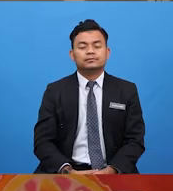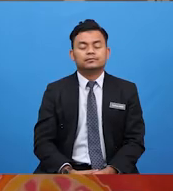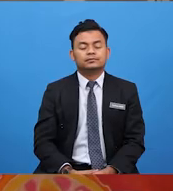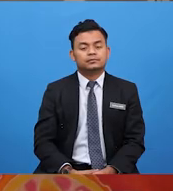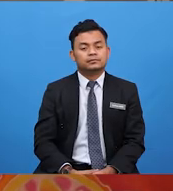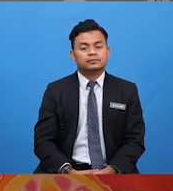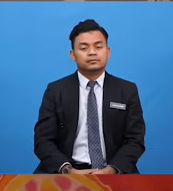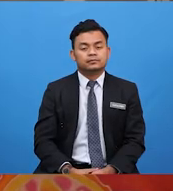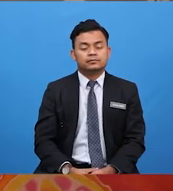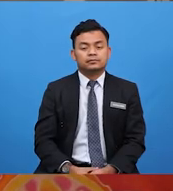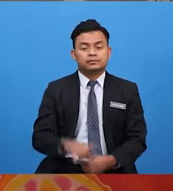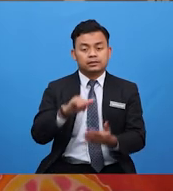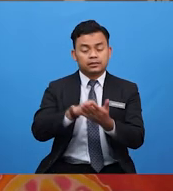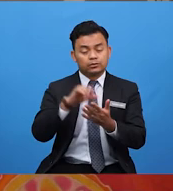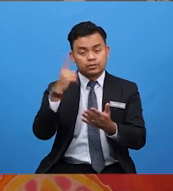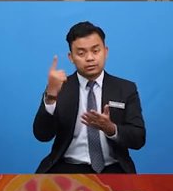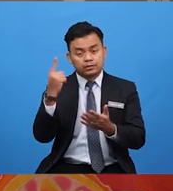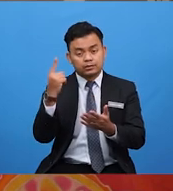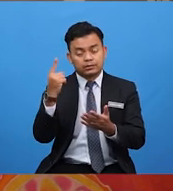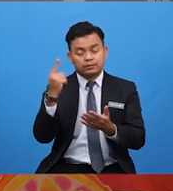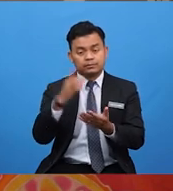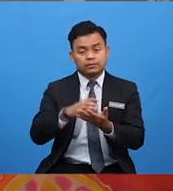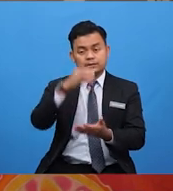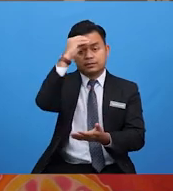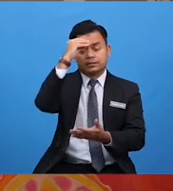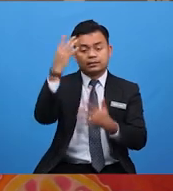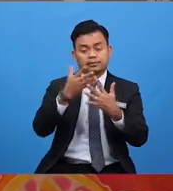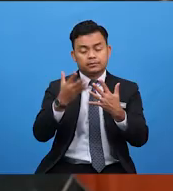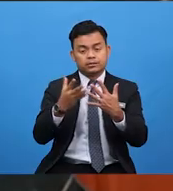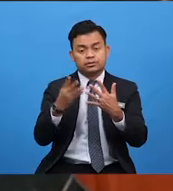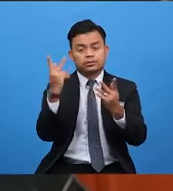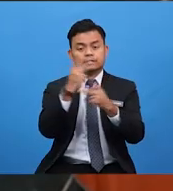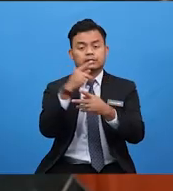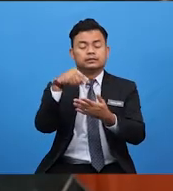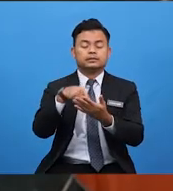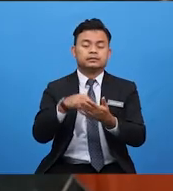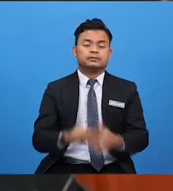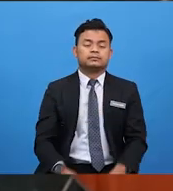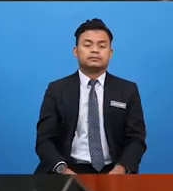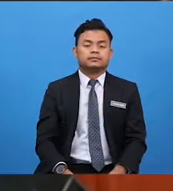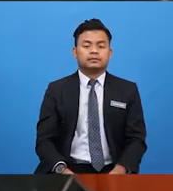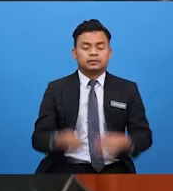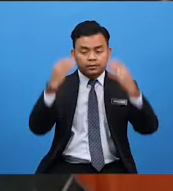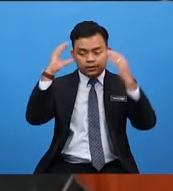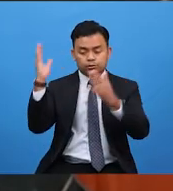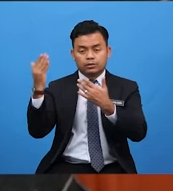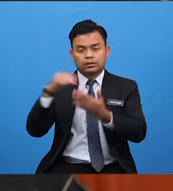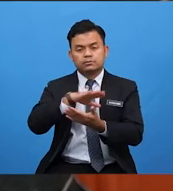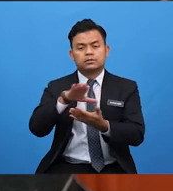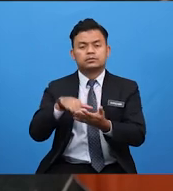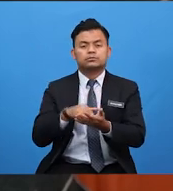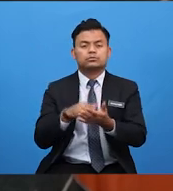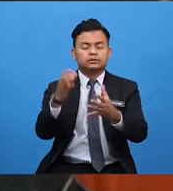Sekian saja sesi pembelajaran kita pada episod kali ini. Cikgu harap murid-murid dapat